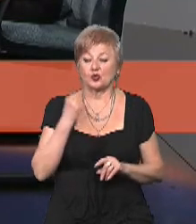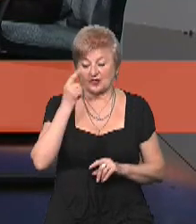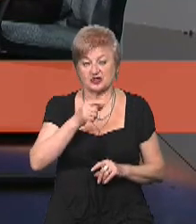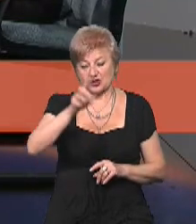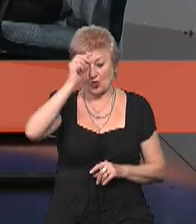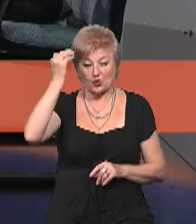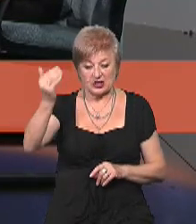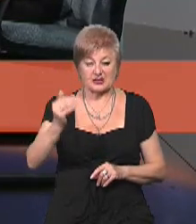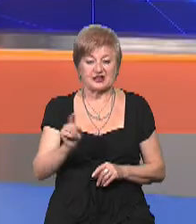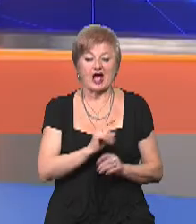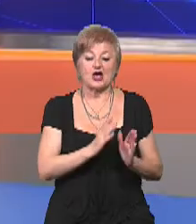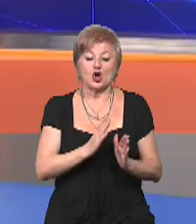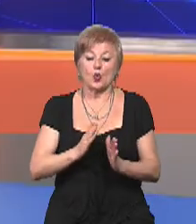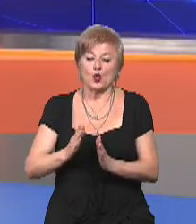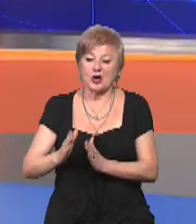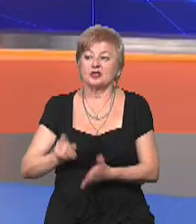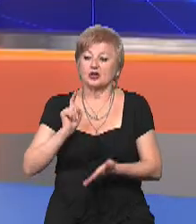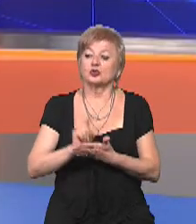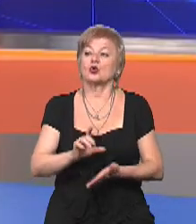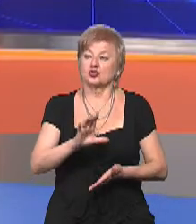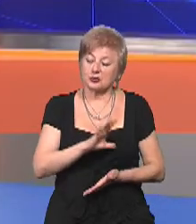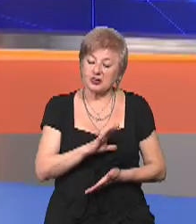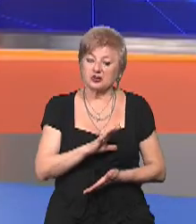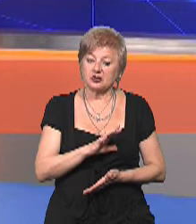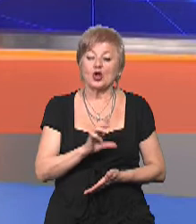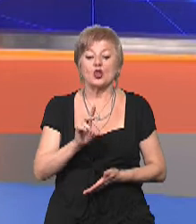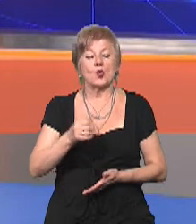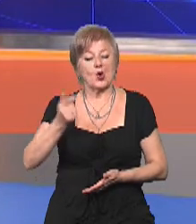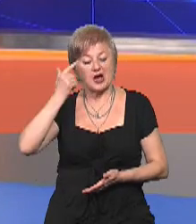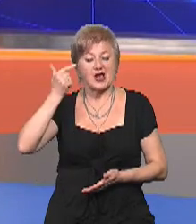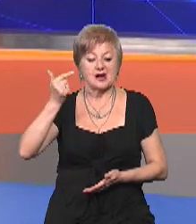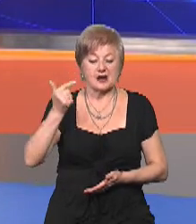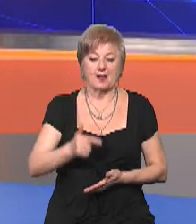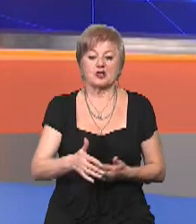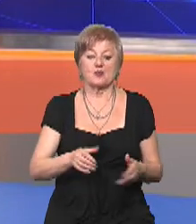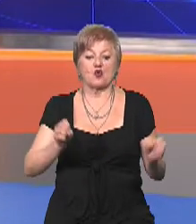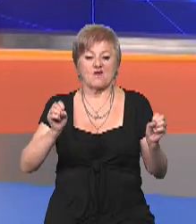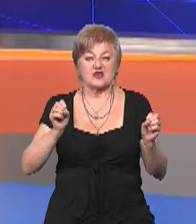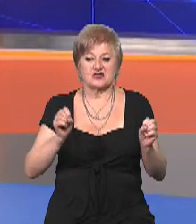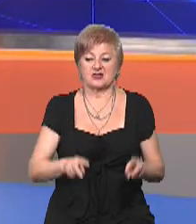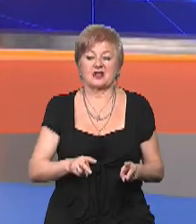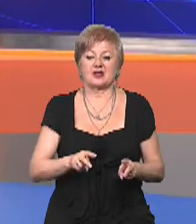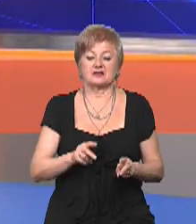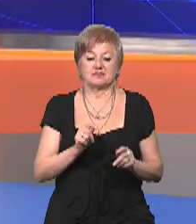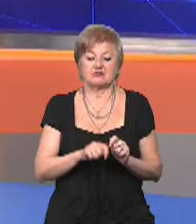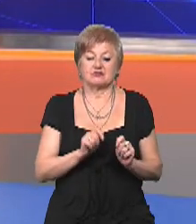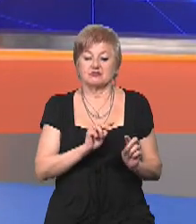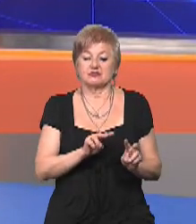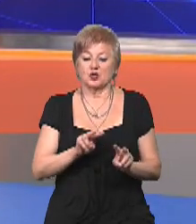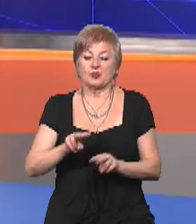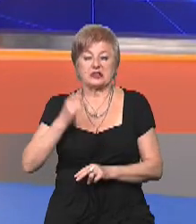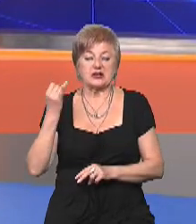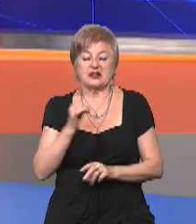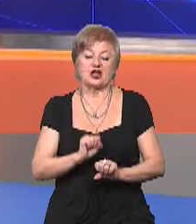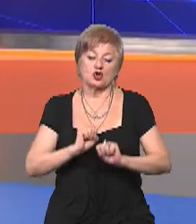государства регулятор обязательно должен быть. Но только грамотный, профессиональный регулятор, отстаивающий